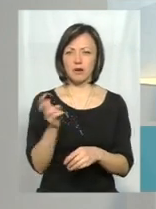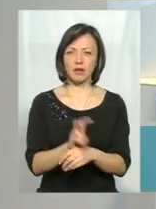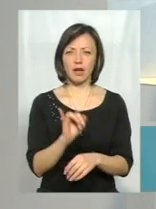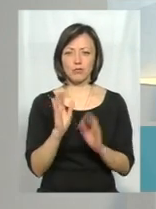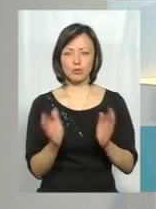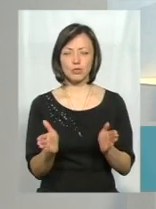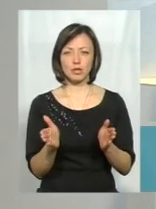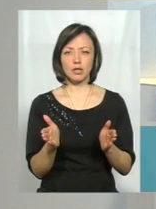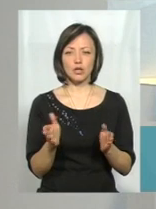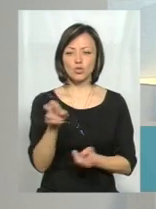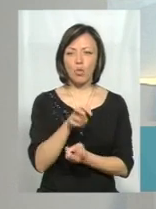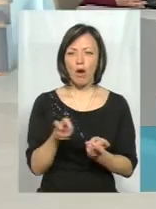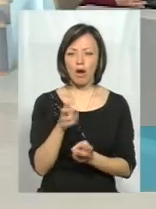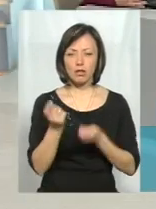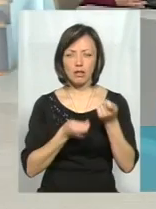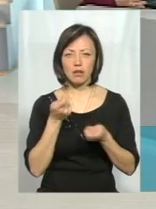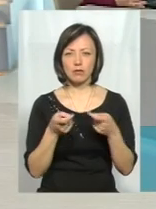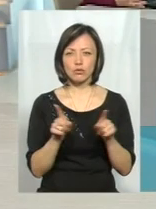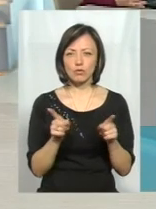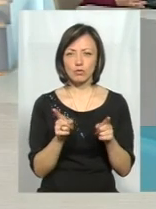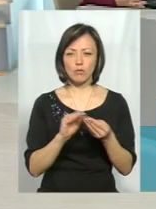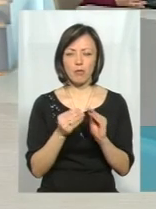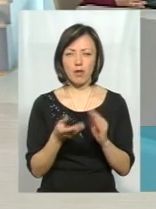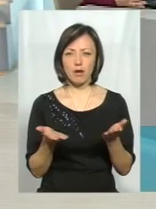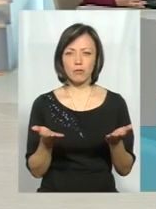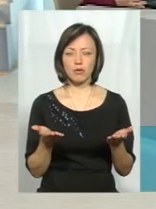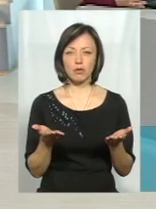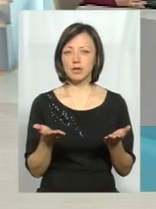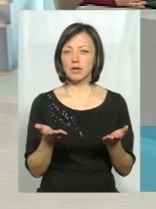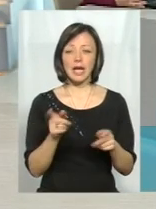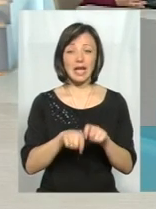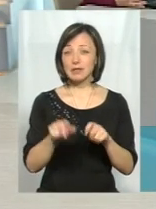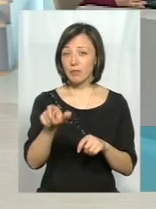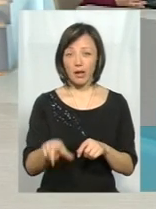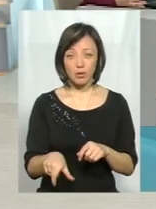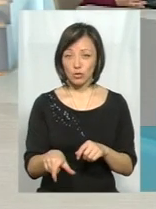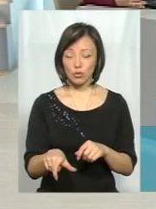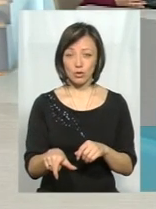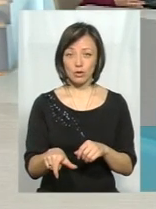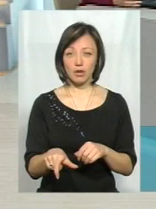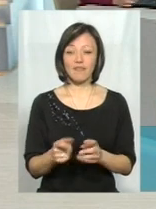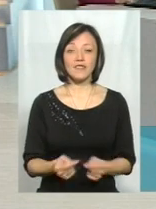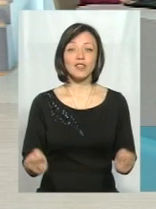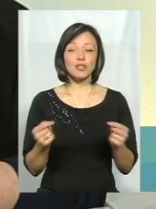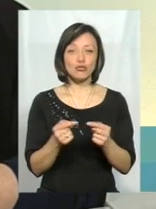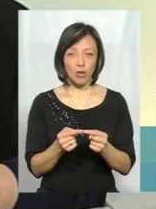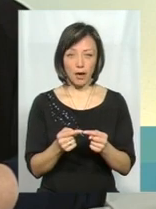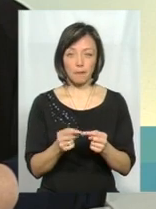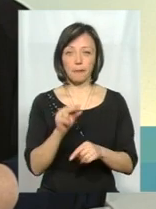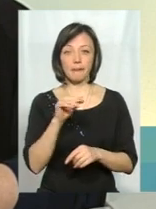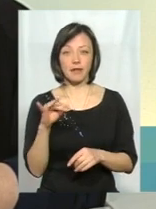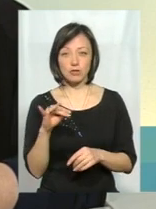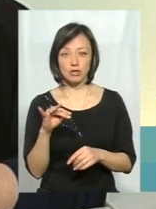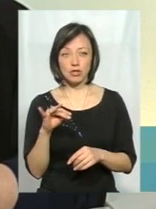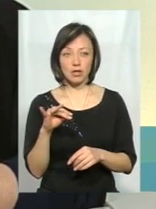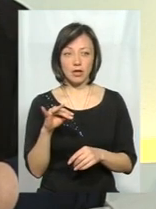і буде шукати якусь проблематику. От, інспектор визначає, чи